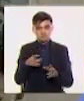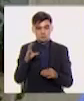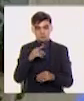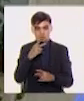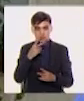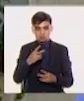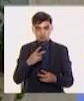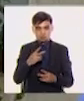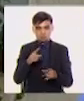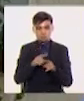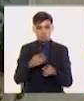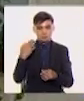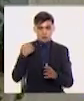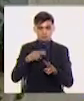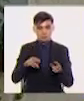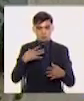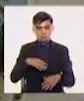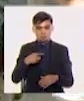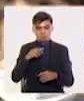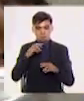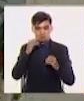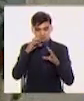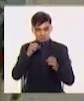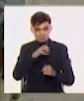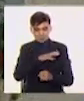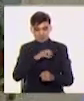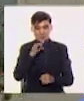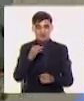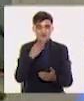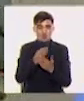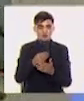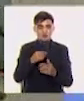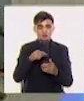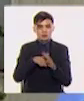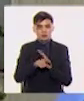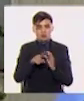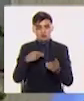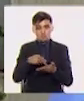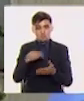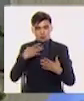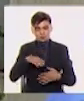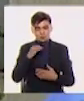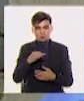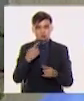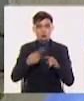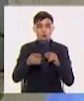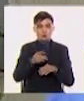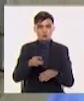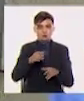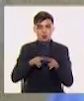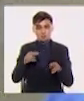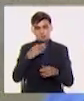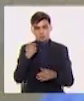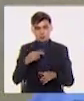жатыр. Дома уже эти деньги у меня поделили. Үйде мен алам деген ақшаны ойша бөліп жұмсақ қойды, бірақ ештеңе алмадық. Біз өзге өңірлерден артық болмаса